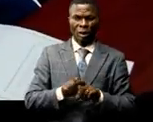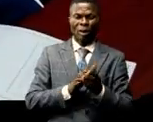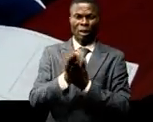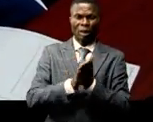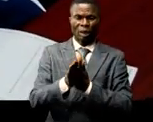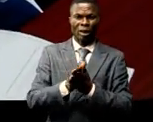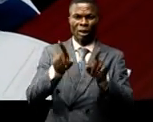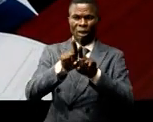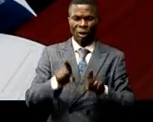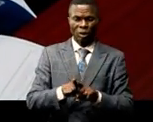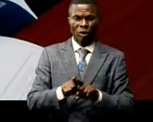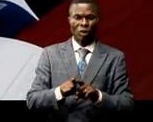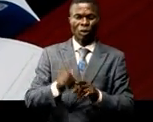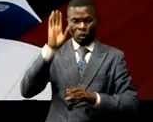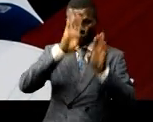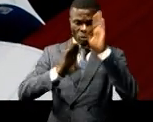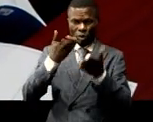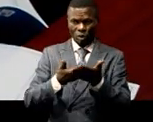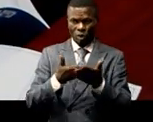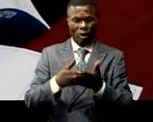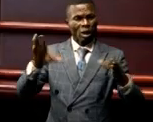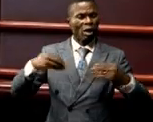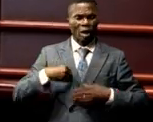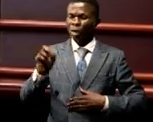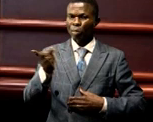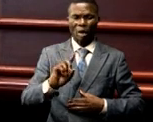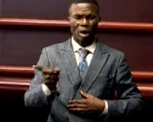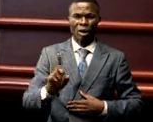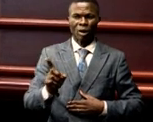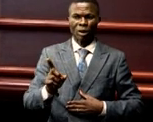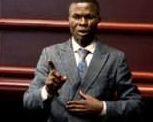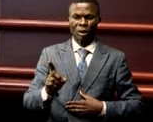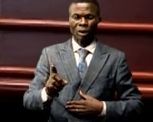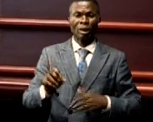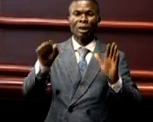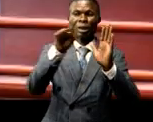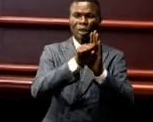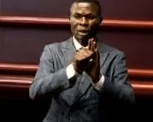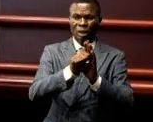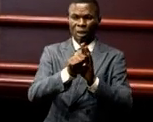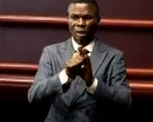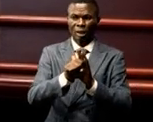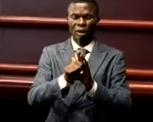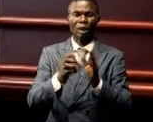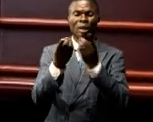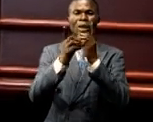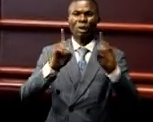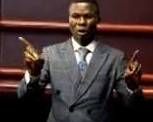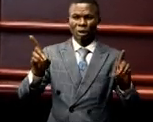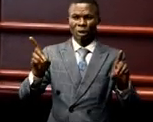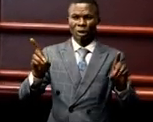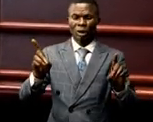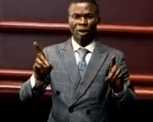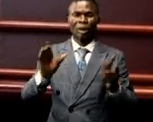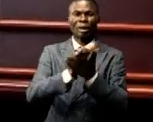une expansion. Nous ne pouvons pas accepter que le symbole de l'État soit ainsi